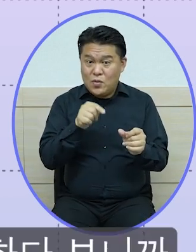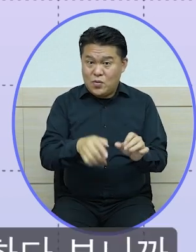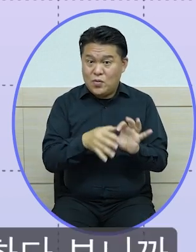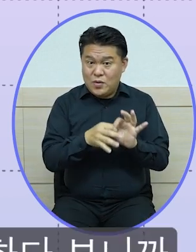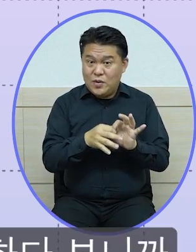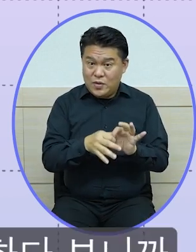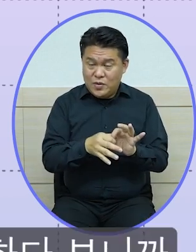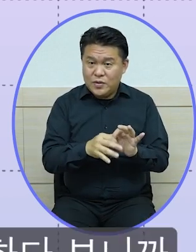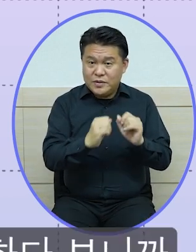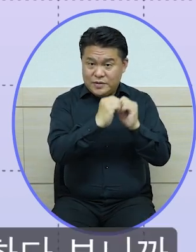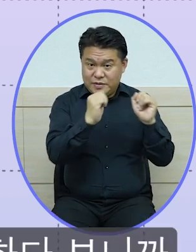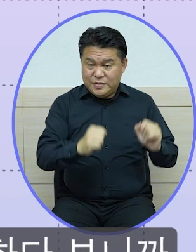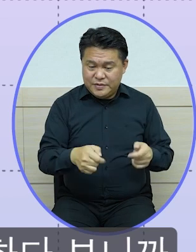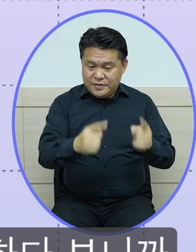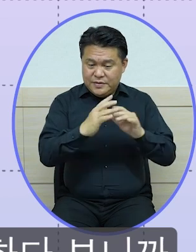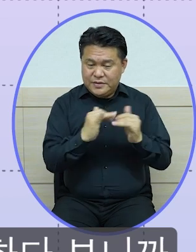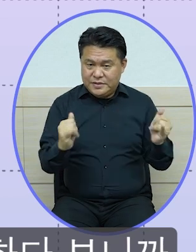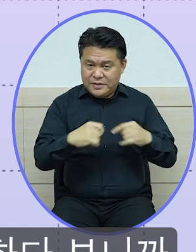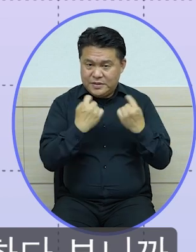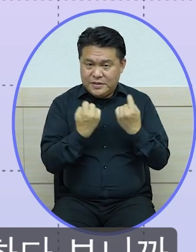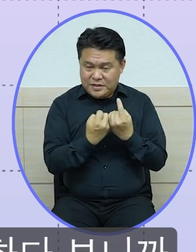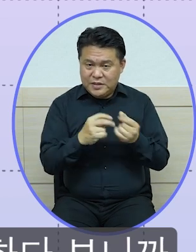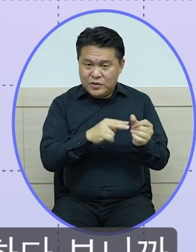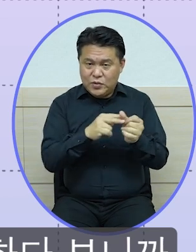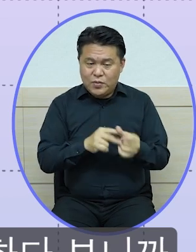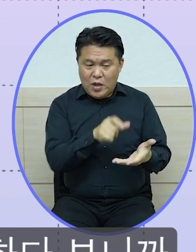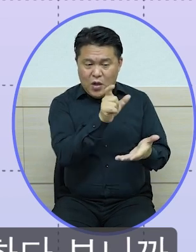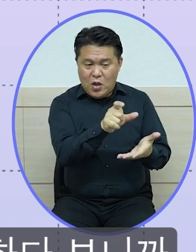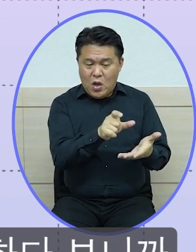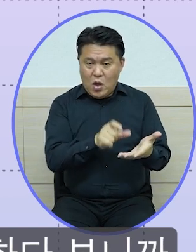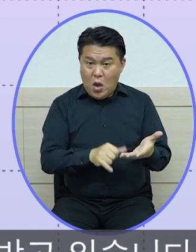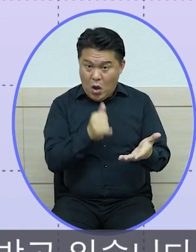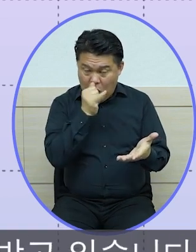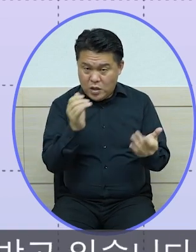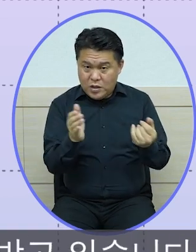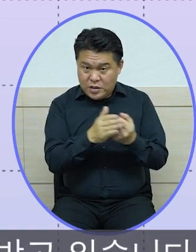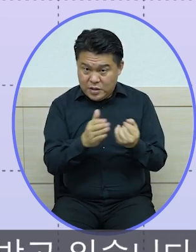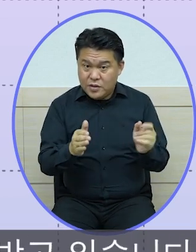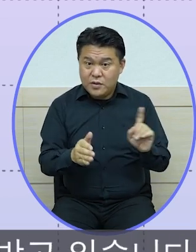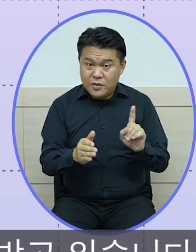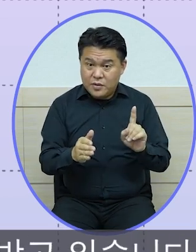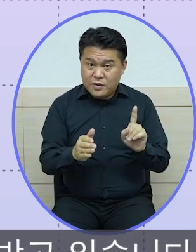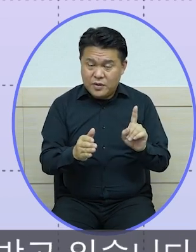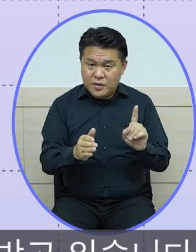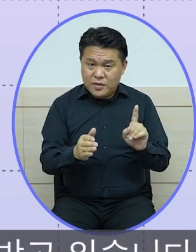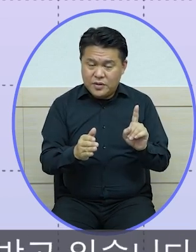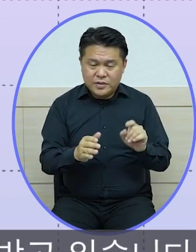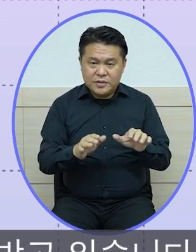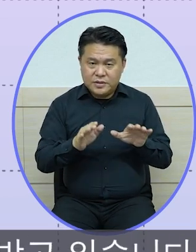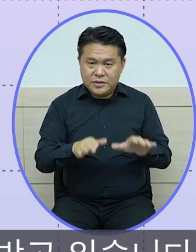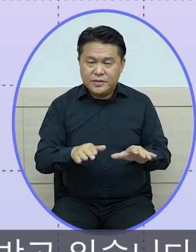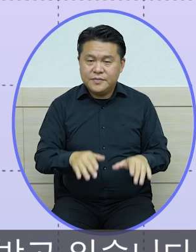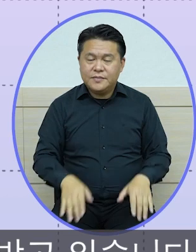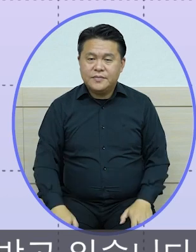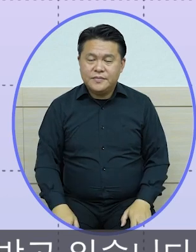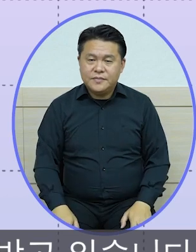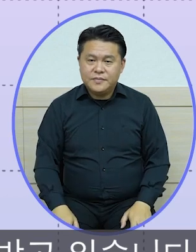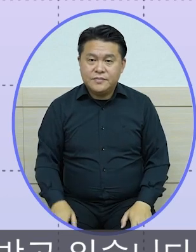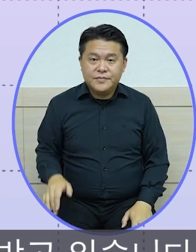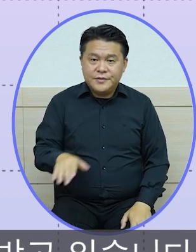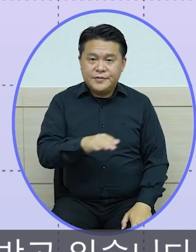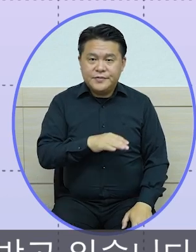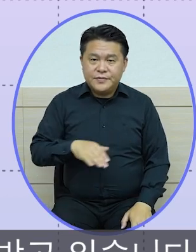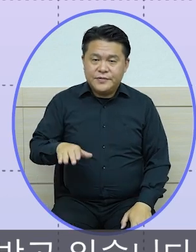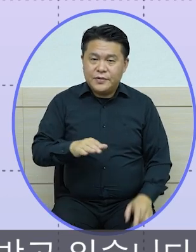이제 참여자분들 개인정보를 여기에 직접적으로 입력을 하다 보니까 시스템 자체가 개인정보 처리 시스템이라서